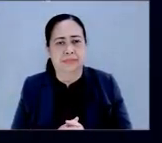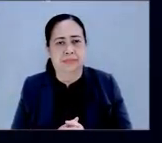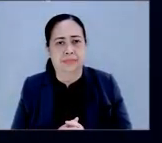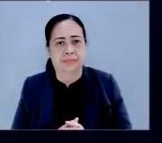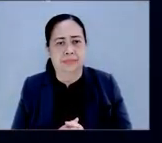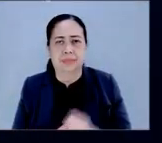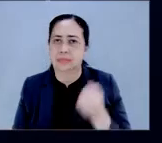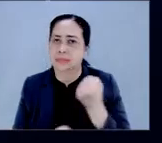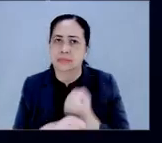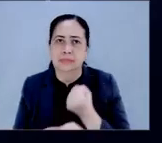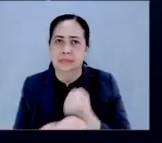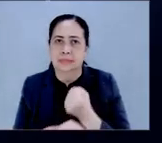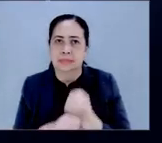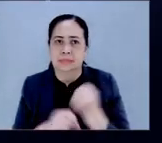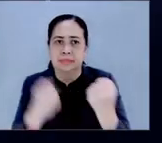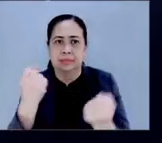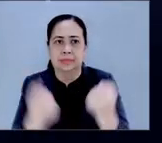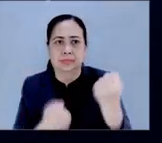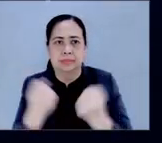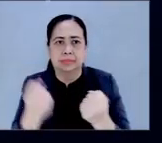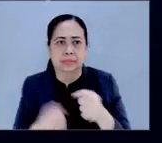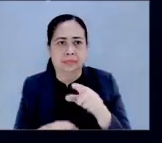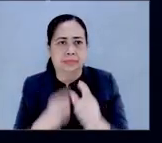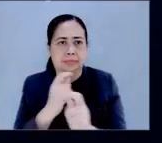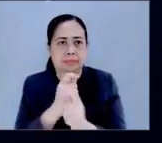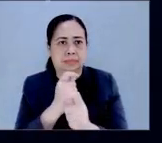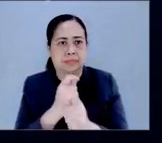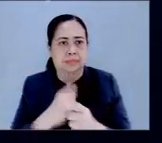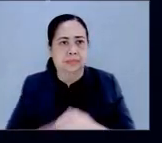Nahirapan din sa pagmamaneho ang truck na ito.